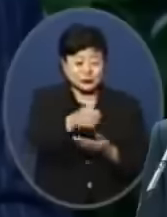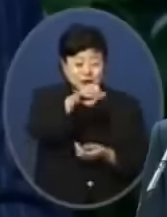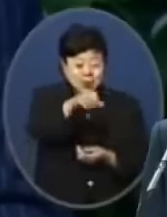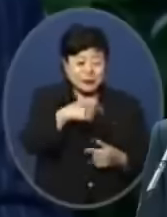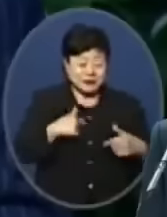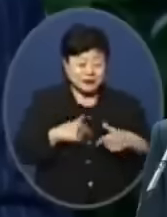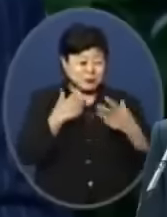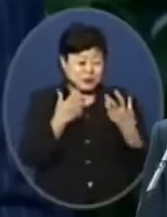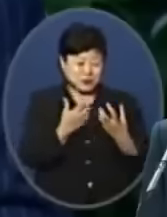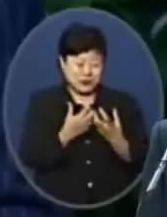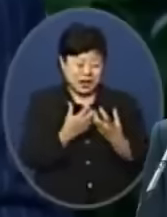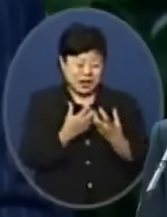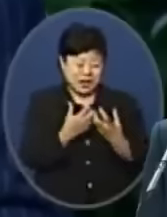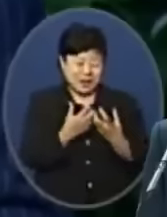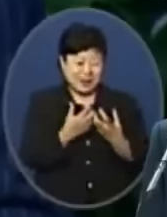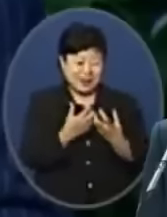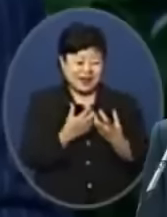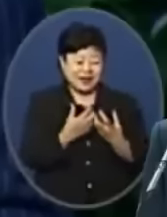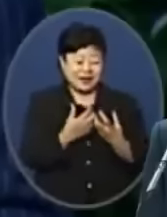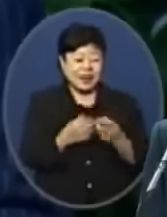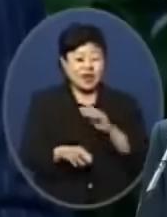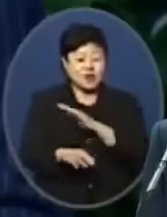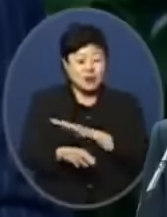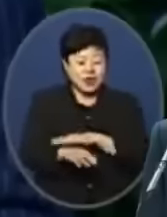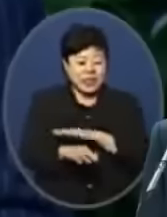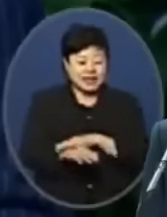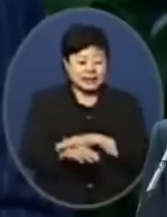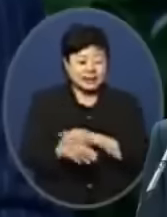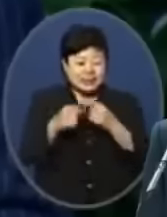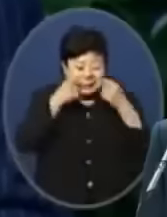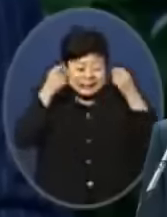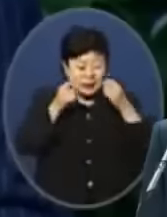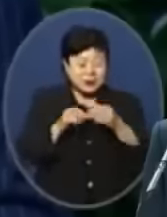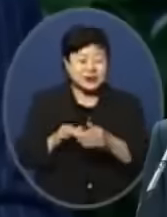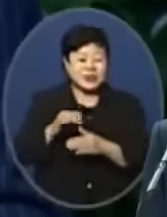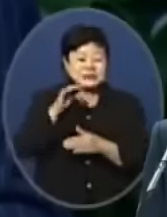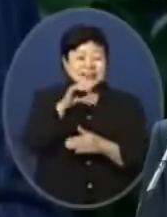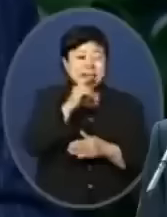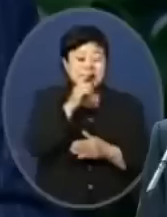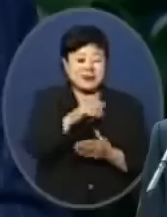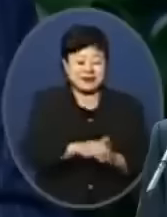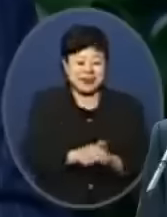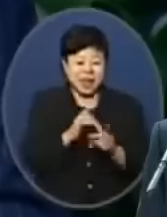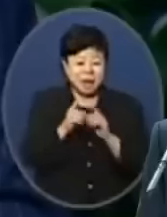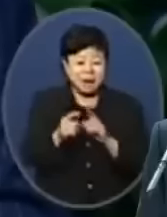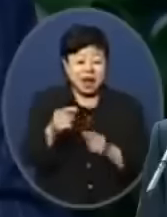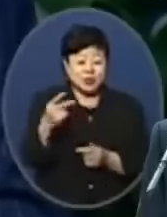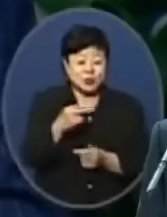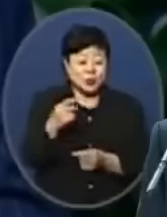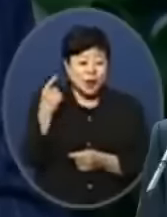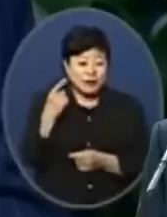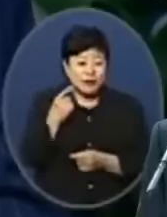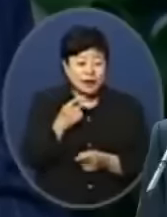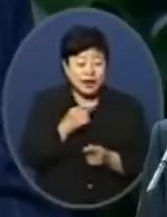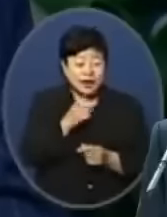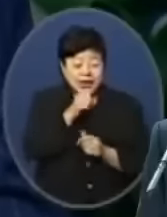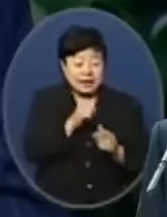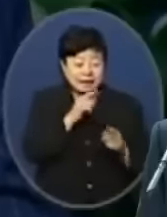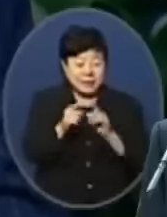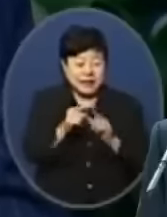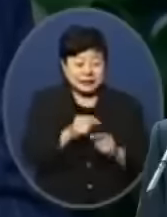앞에는 기쁨이 충만하고 그 우편에는 즐거움이 넘치니까 그 말을 자꾸 하면 그 하나님의